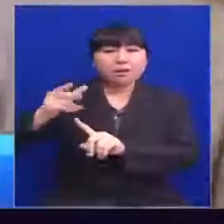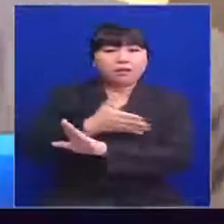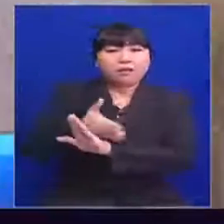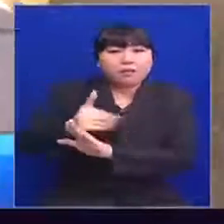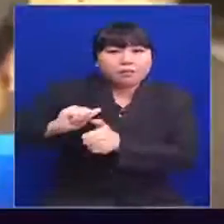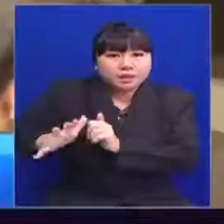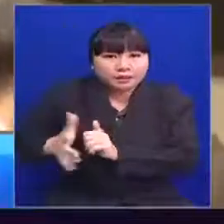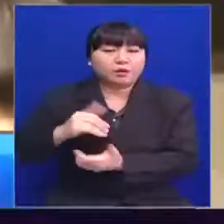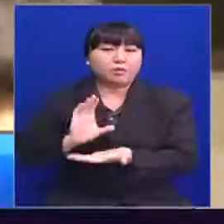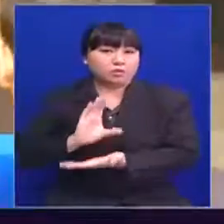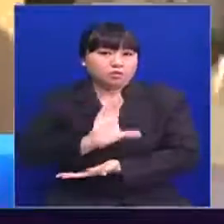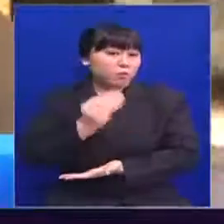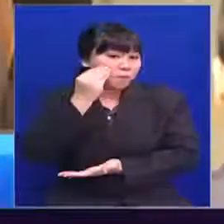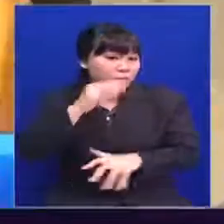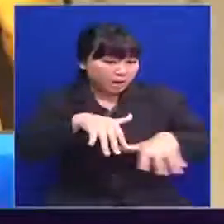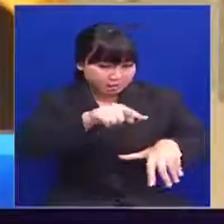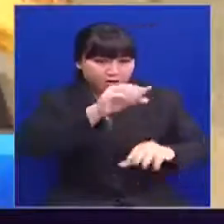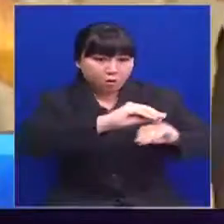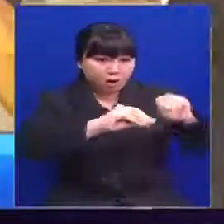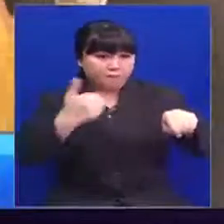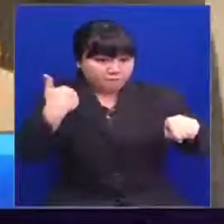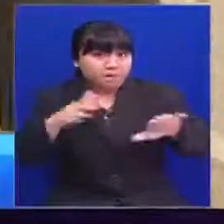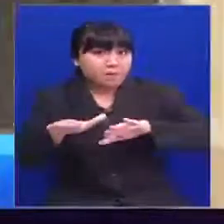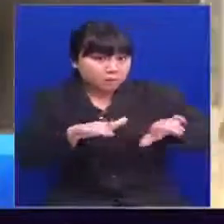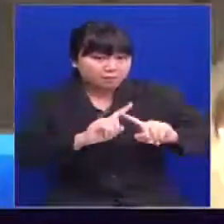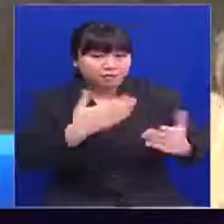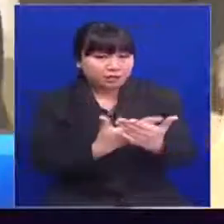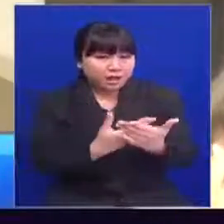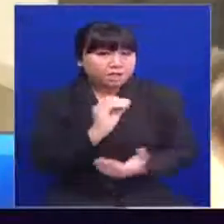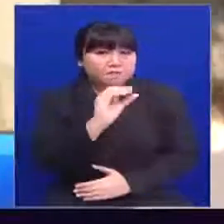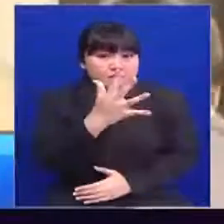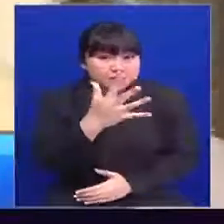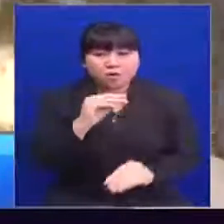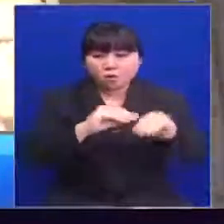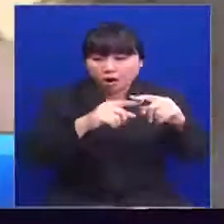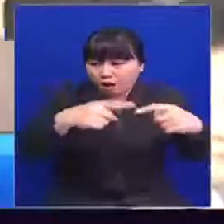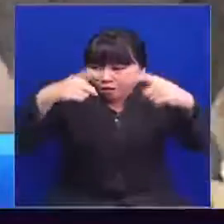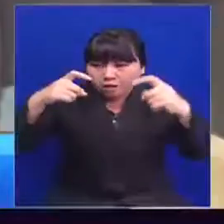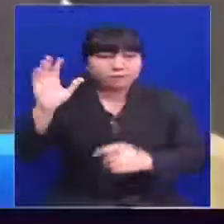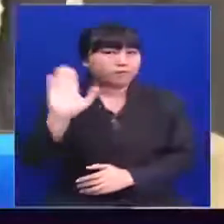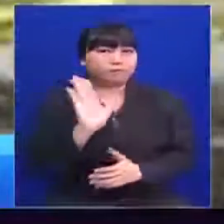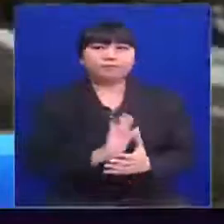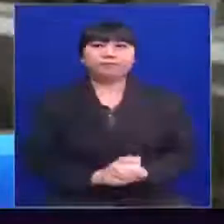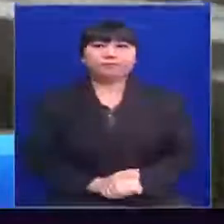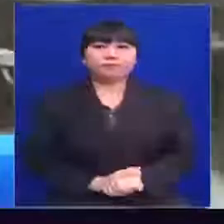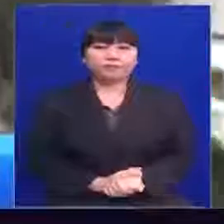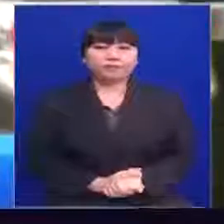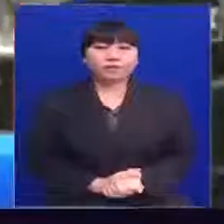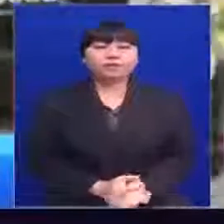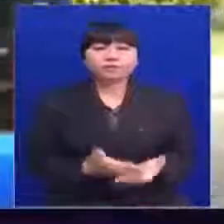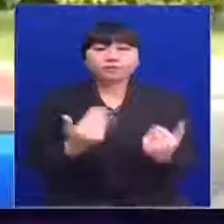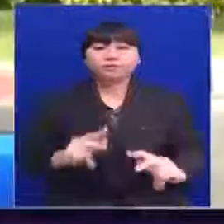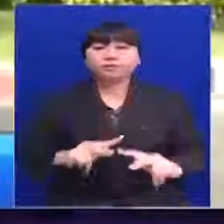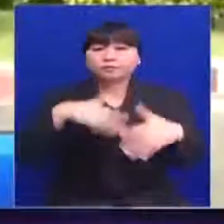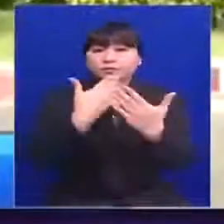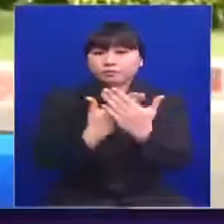เป็นกองทุนหมู่บ้านที่มีโครงการพร้อมดำเนินการแต่ยังไม่มีเงินจัดสรรและไม่ซ้ำโครงการค่ะนอกจากนี้นะคะกระทรวง